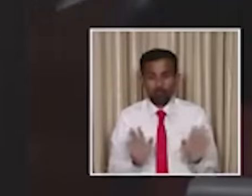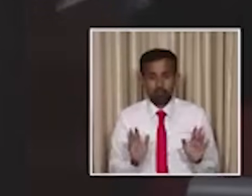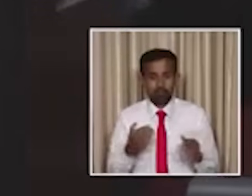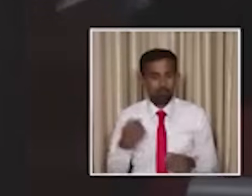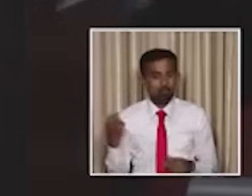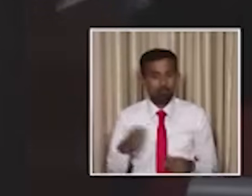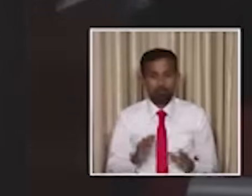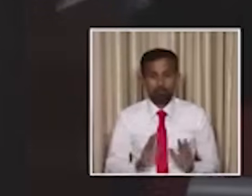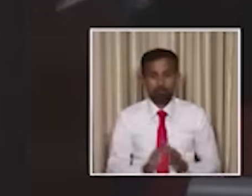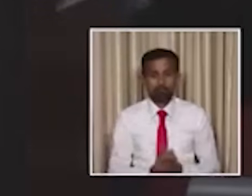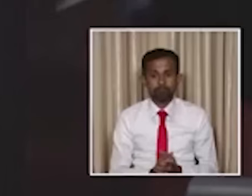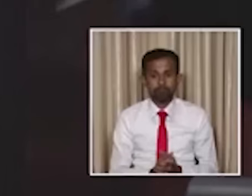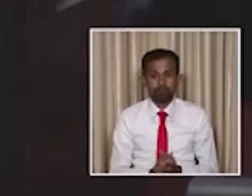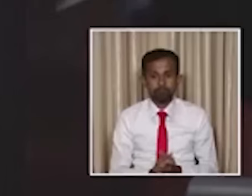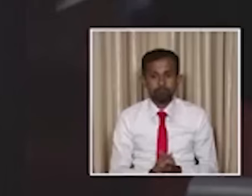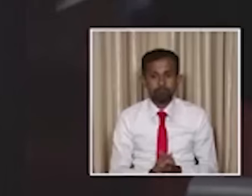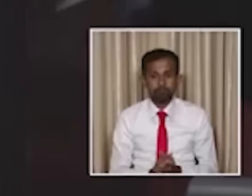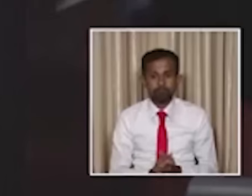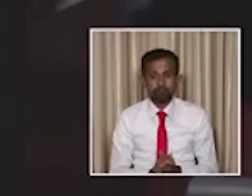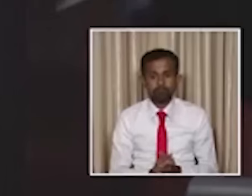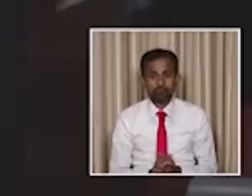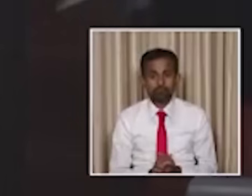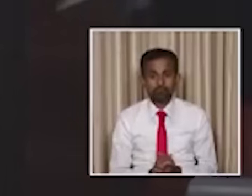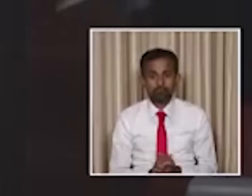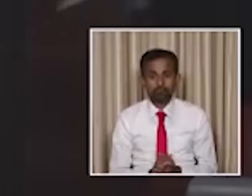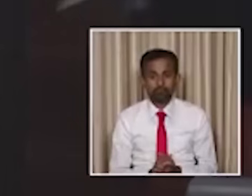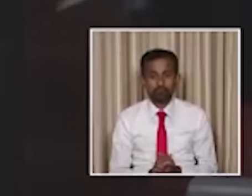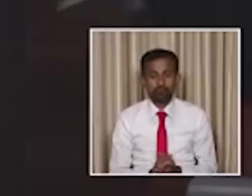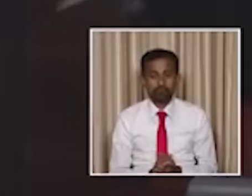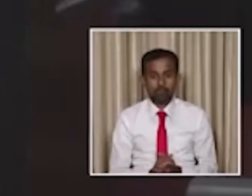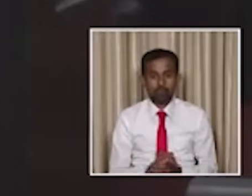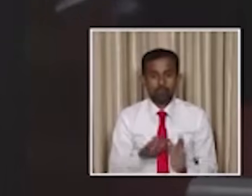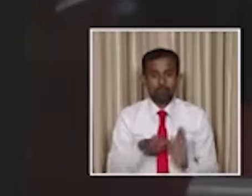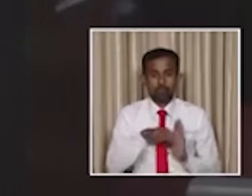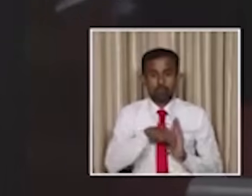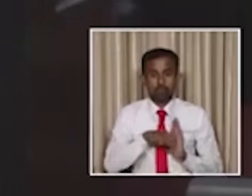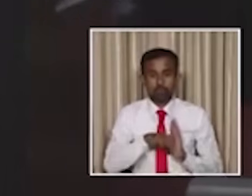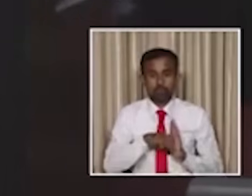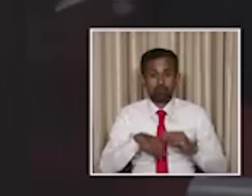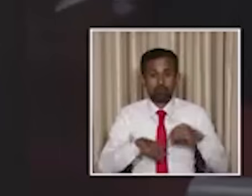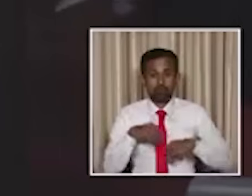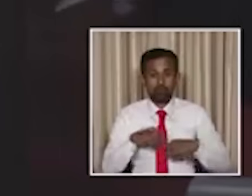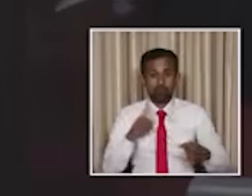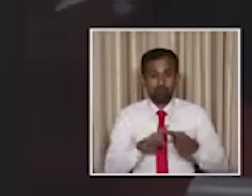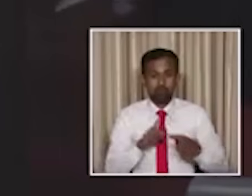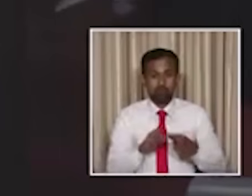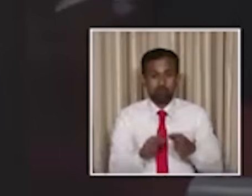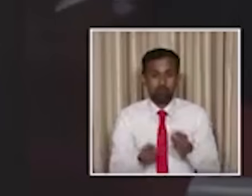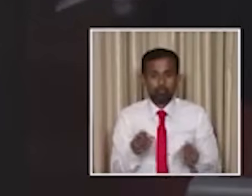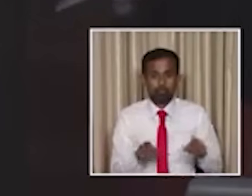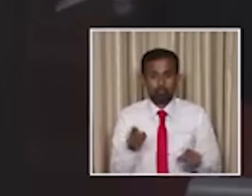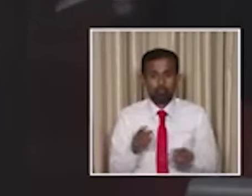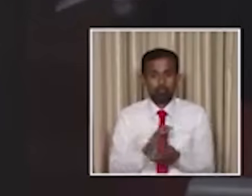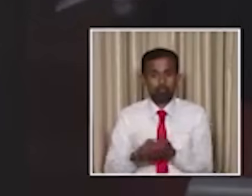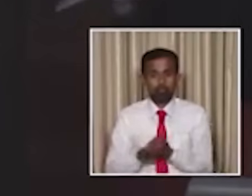கட்சியாக வென்று மக்களுக்கு சேவையாற்றவே தேர்தலில் போட்டியிடுகின்றார்கள். ஆனாலும் சக தமிழ் தரப்பினர் பலரும்